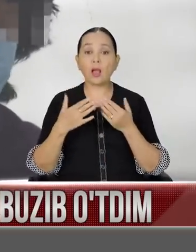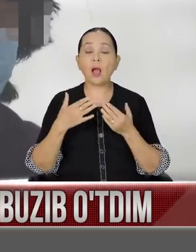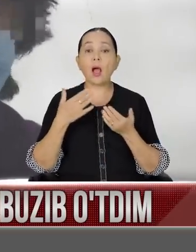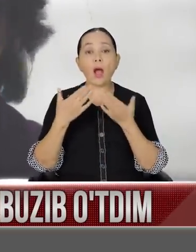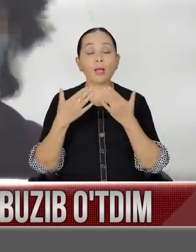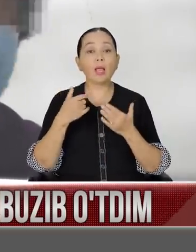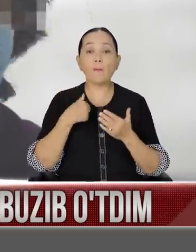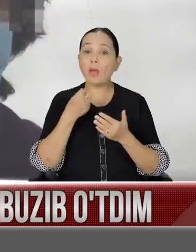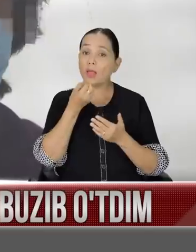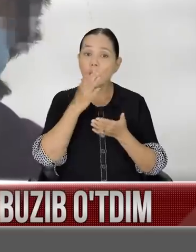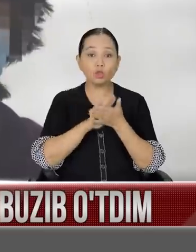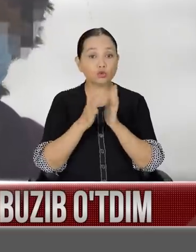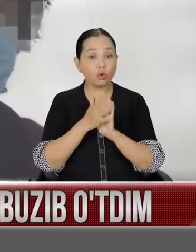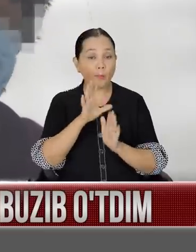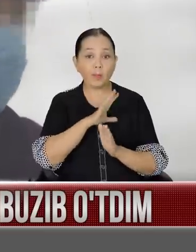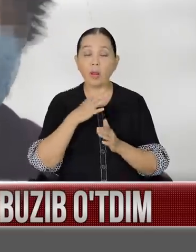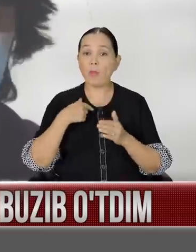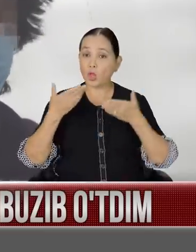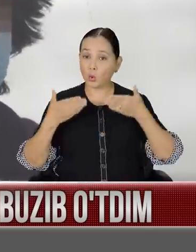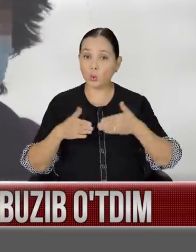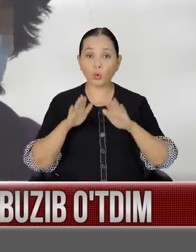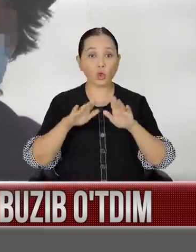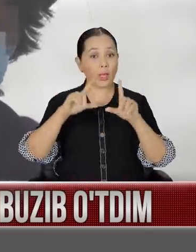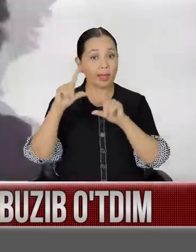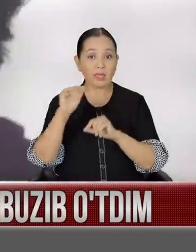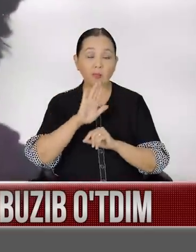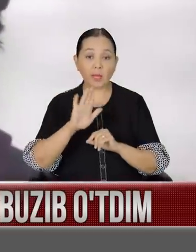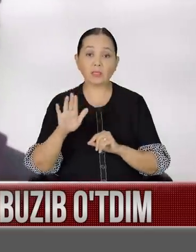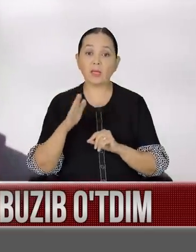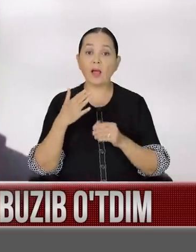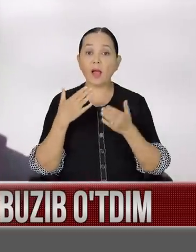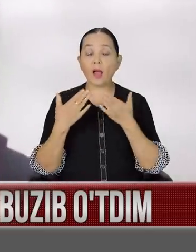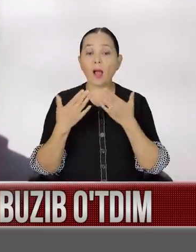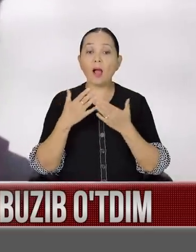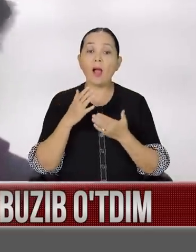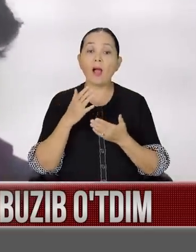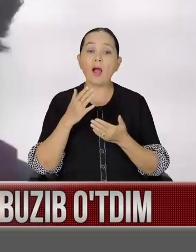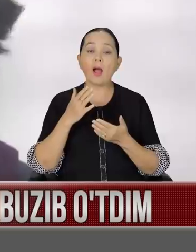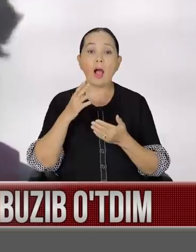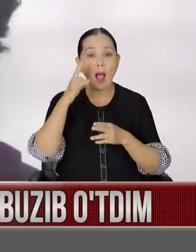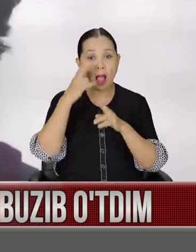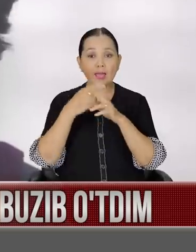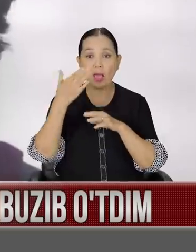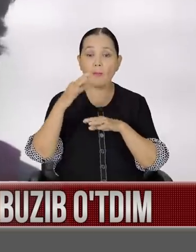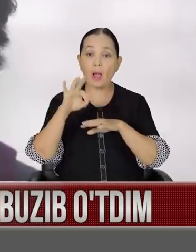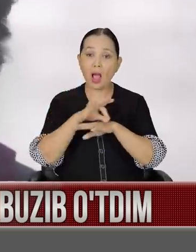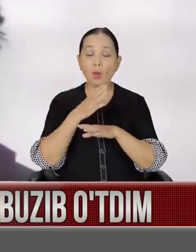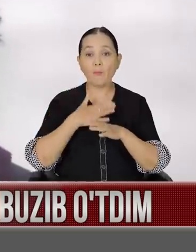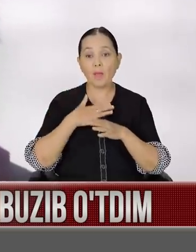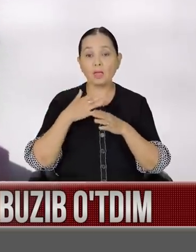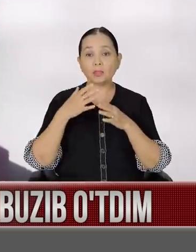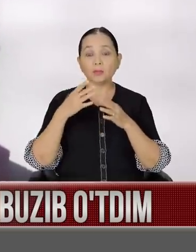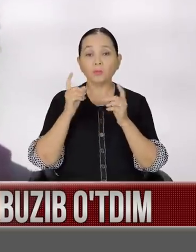yaxshilik bo'lganda, mana o'zimni tug'ishgan joyimdan ketmas edim. Akam va ayolim menga kun bermas edi.